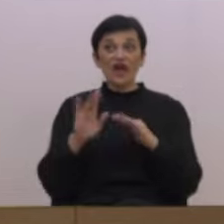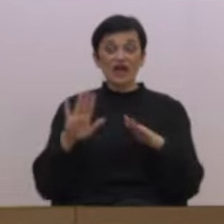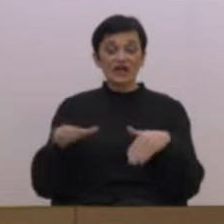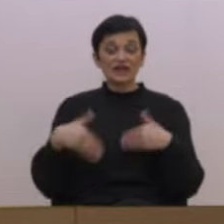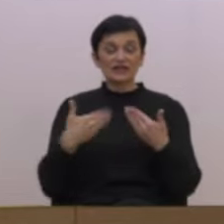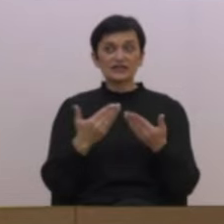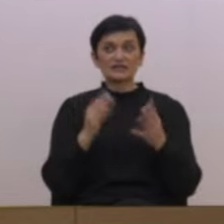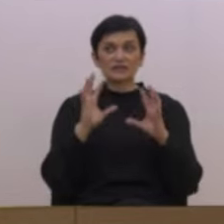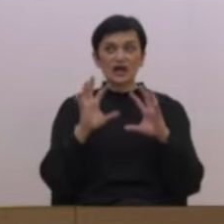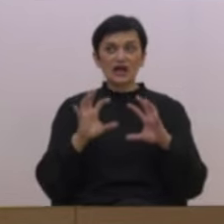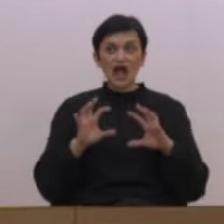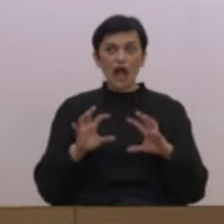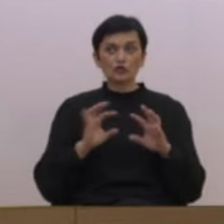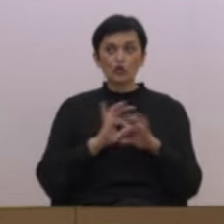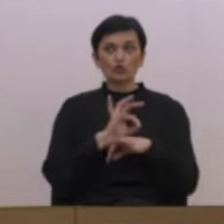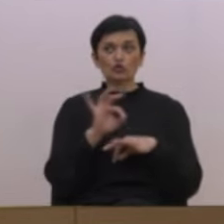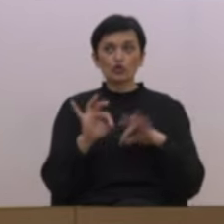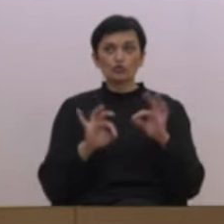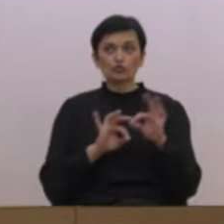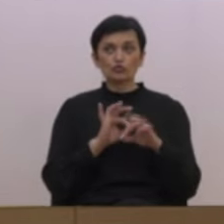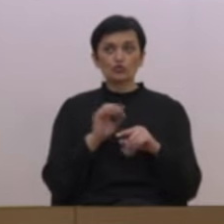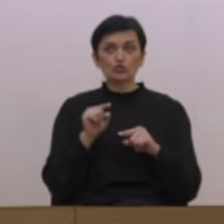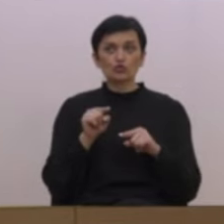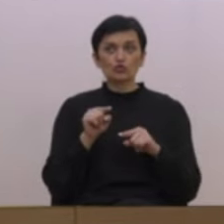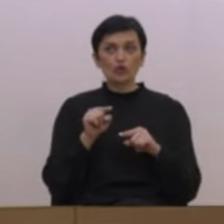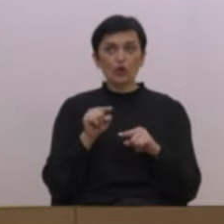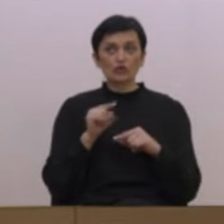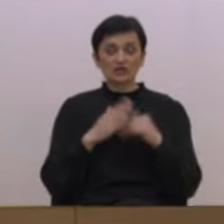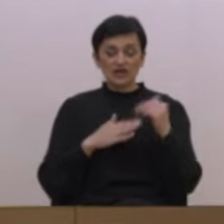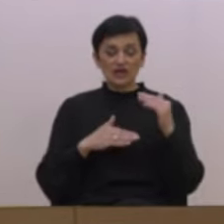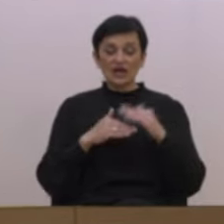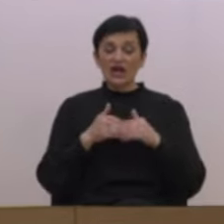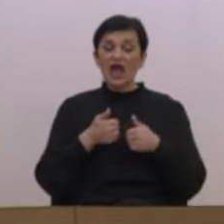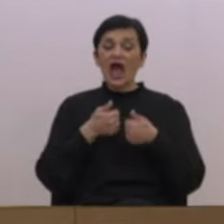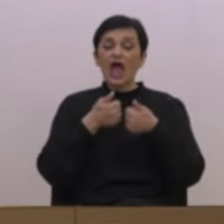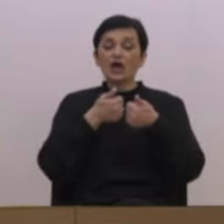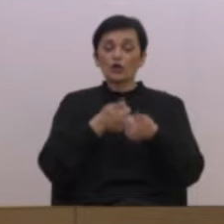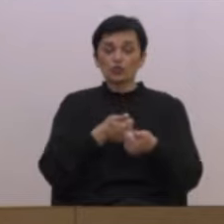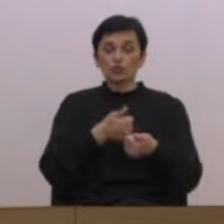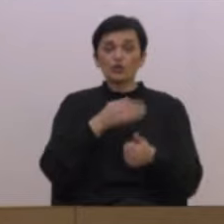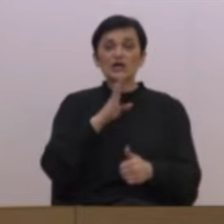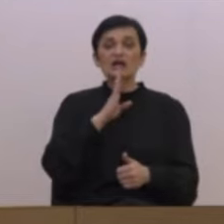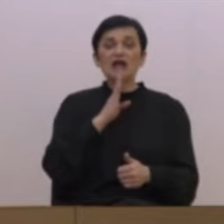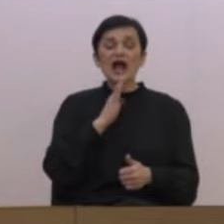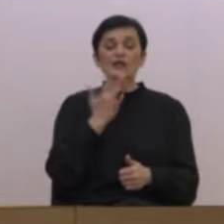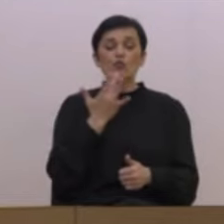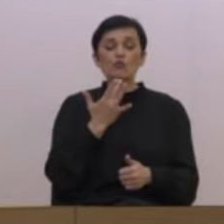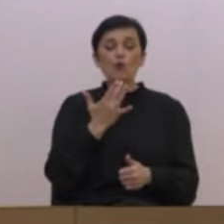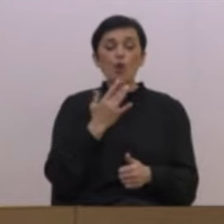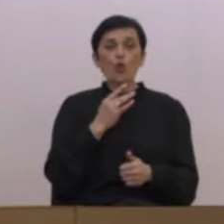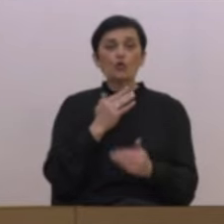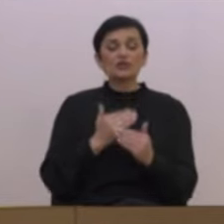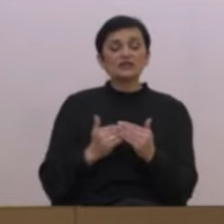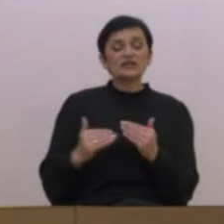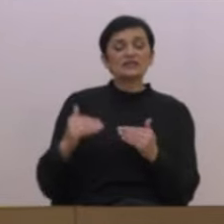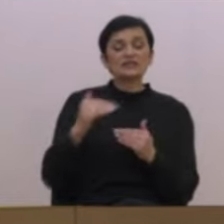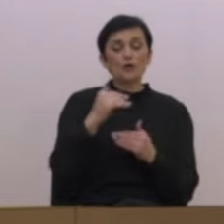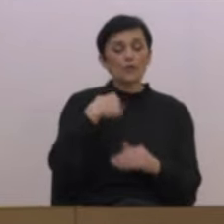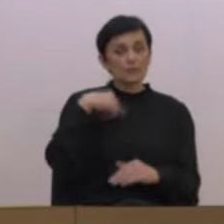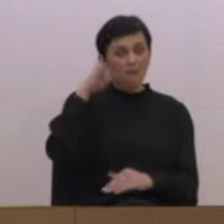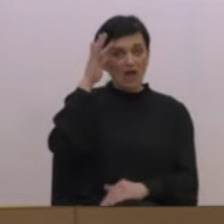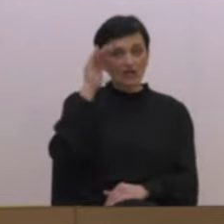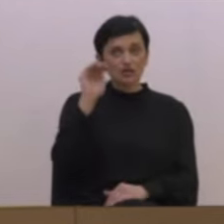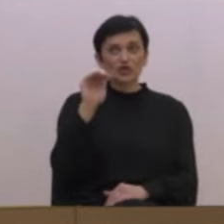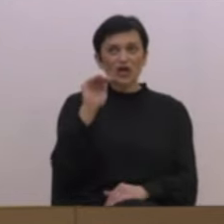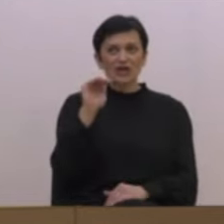კანონ პროექტი რამდენად ხელს უწყობს ქალთა პოლიტიკურ დაწინაურებას? და მე შეგახსენებ, რომ ჩვენ